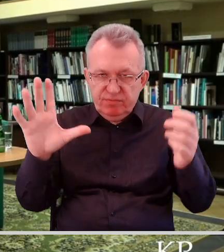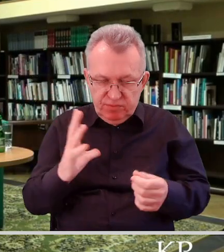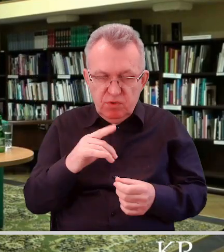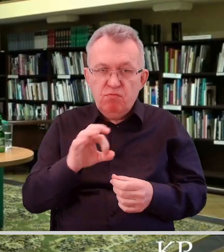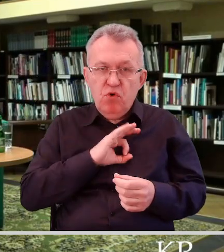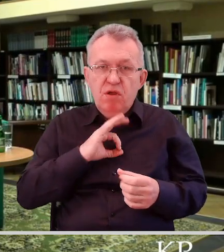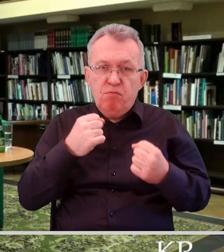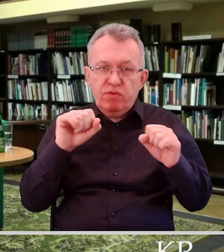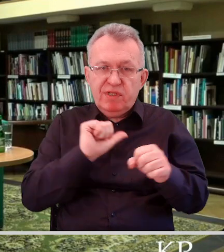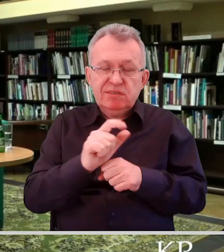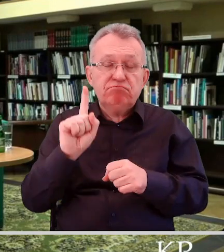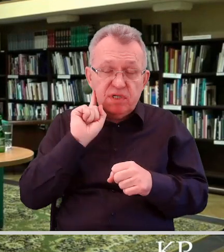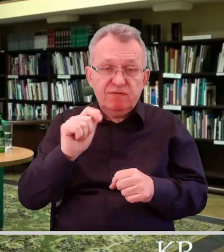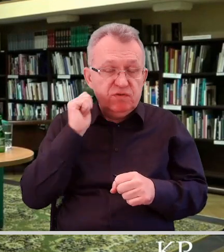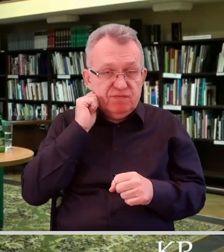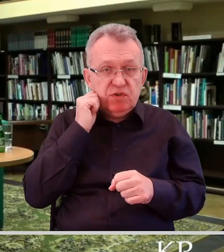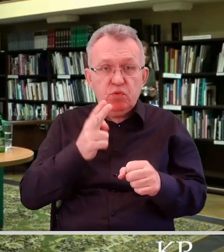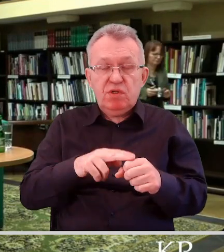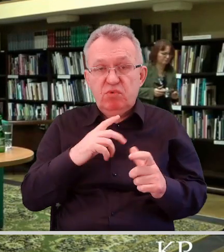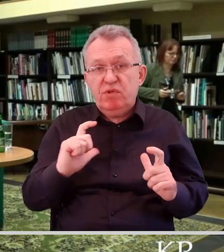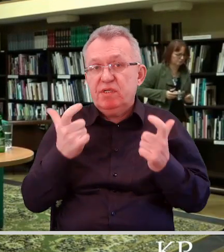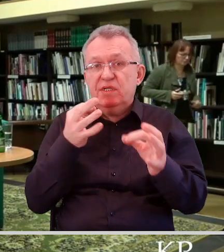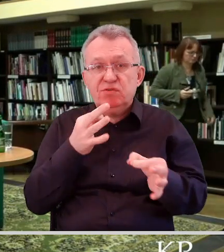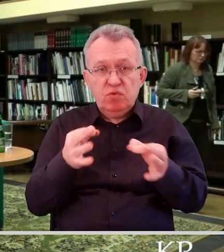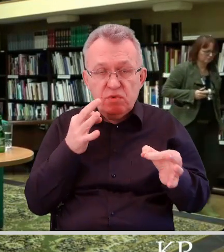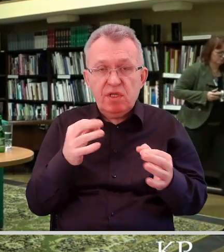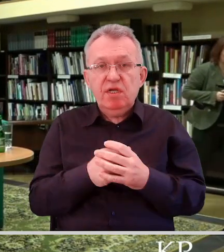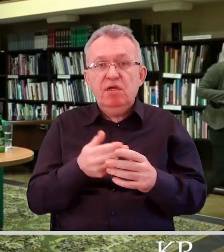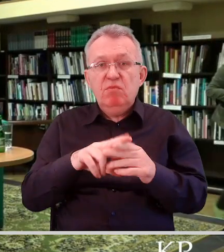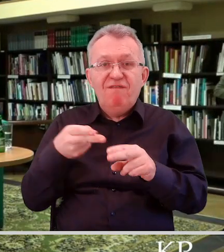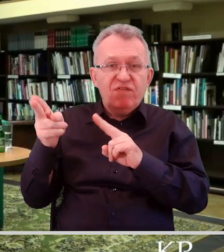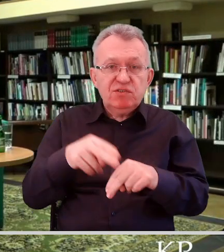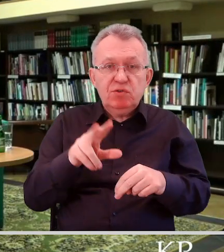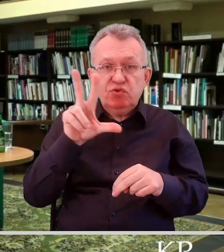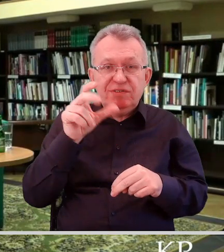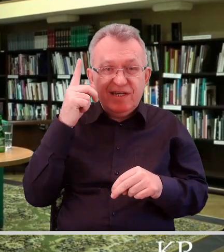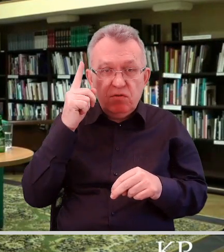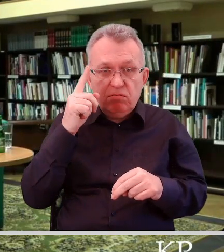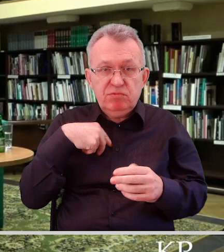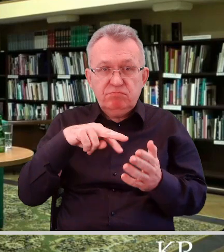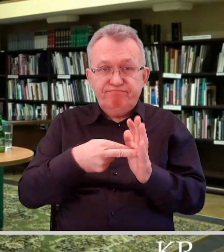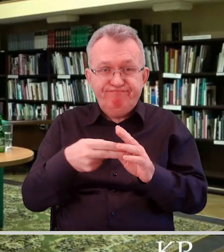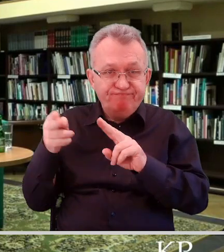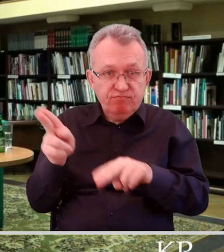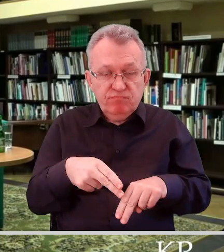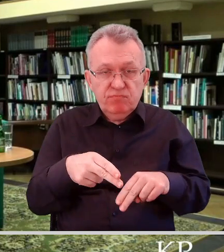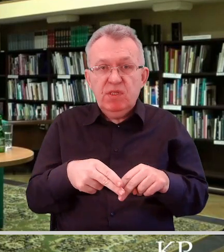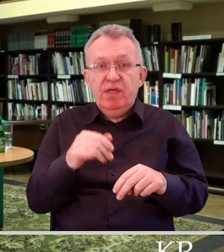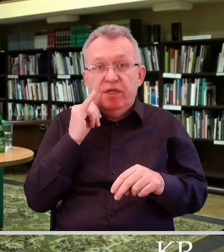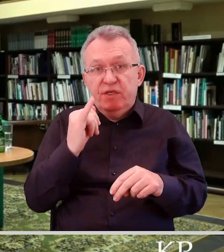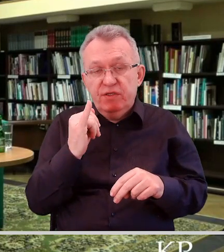moja bohaterka jest prawdziwą dziewczyną, której przydarzyła się historia taka, że wracała o 3 rano z jakiejś tam balangi